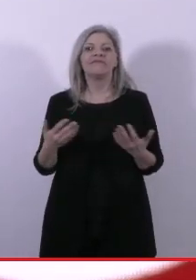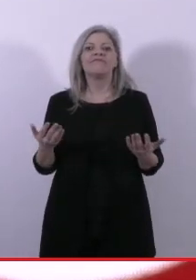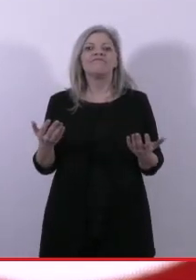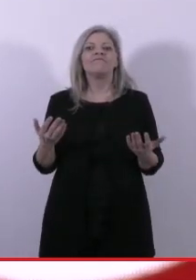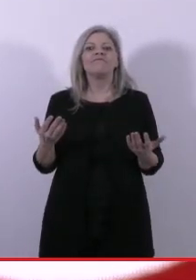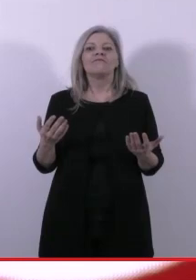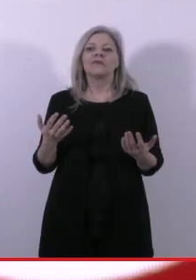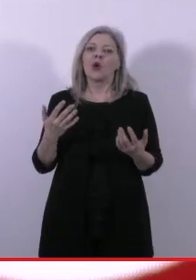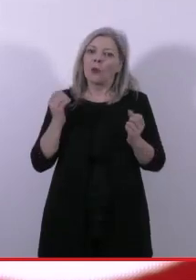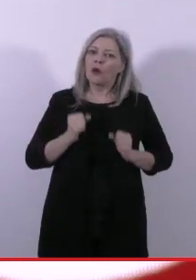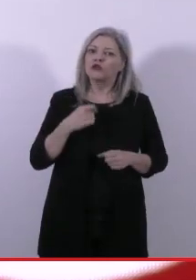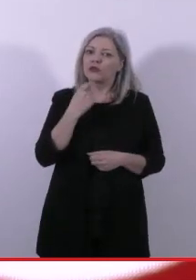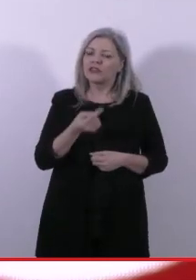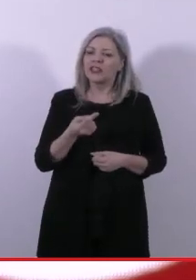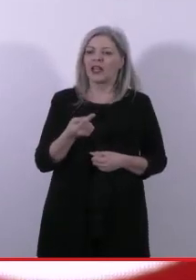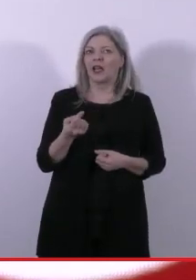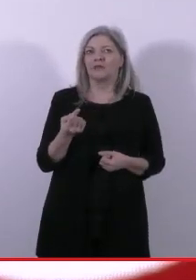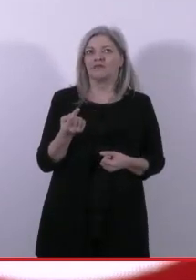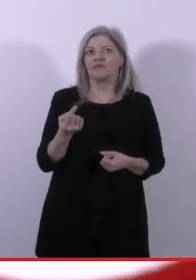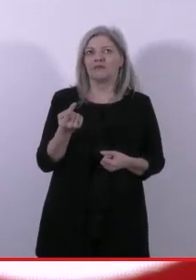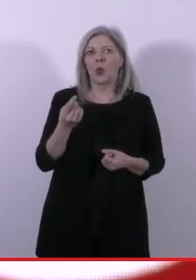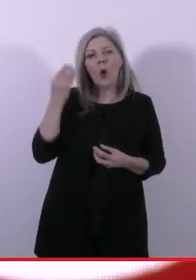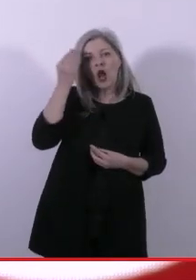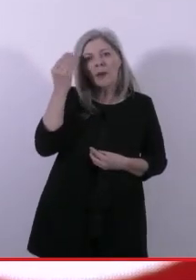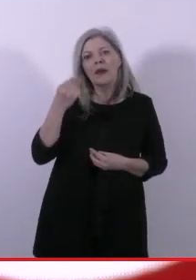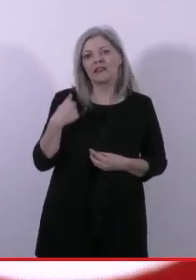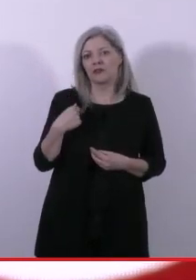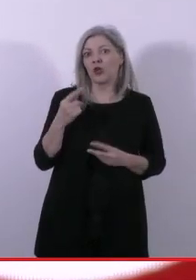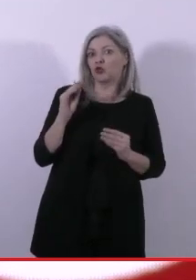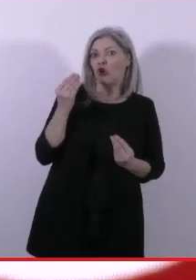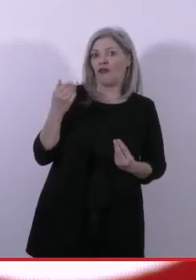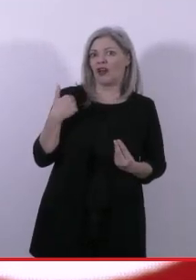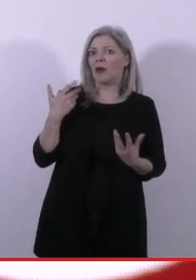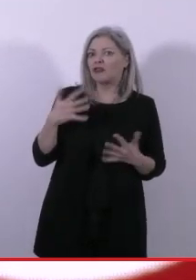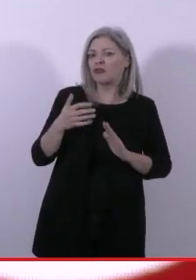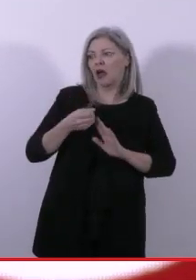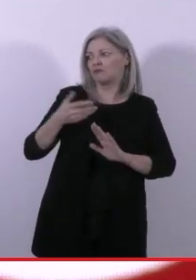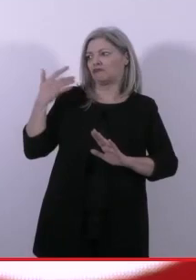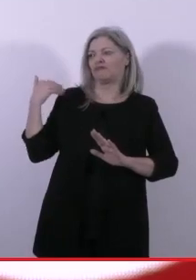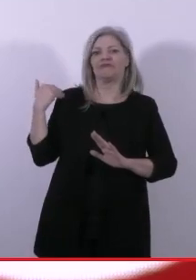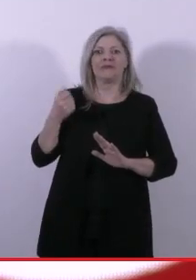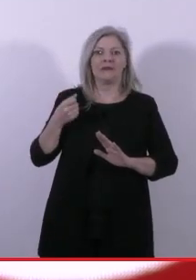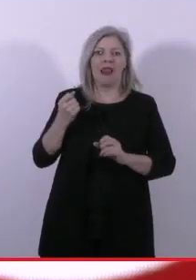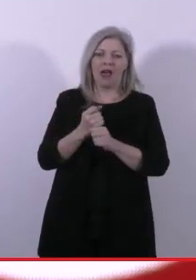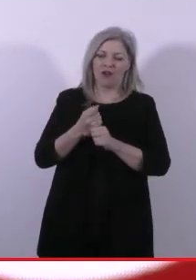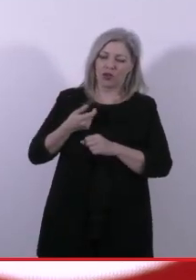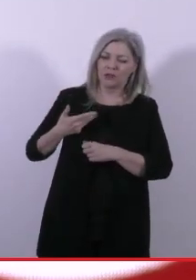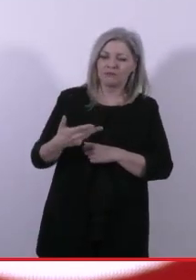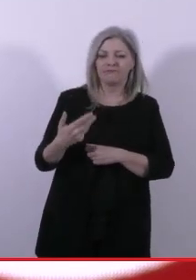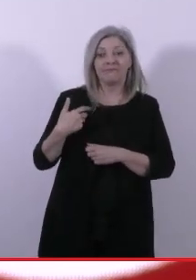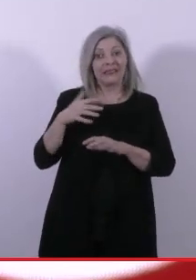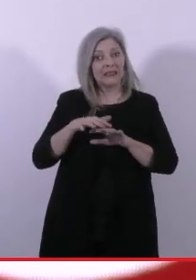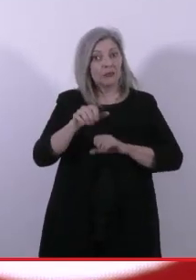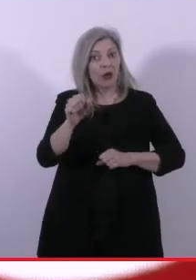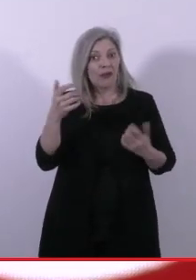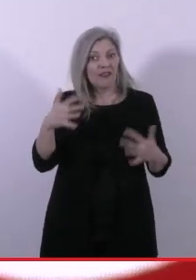che si pensa. Sono giovane, ma ho già fatto molti lavori. Ho provato a cercare il mio futuro subito dopo il diploma